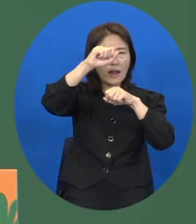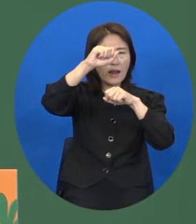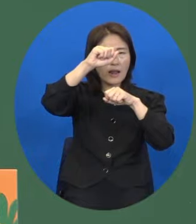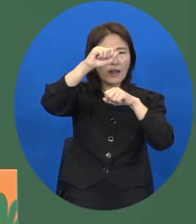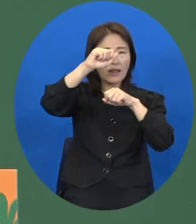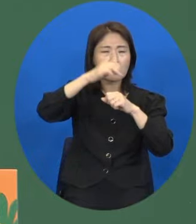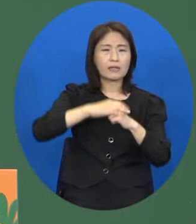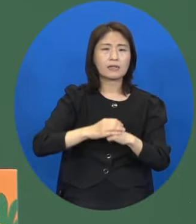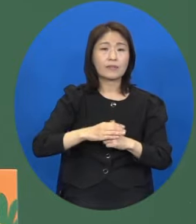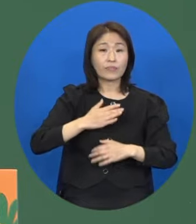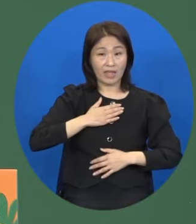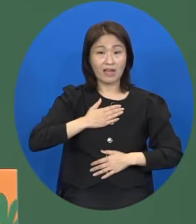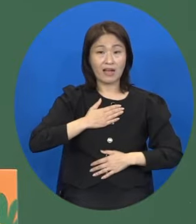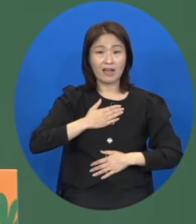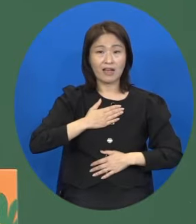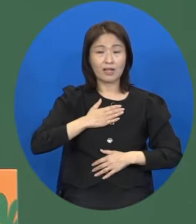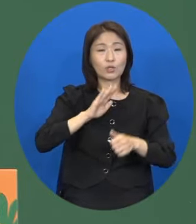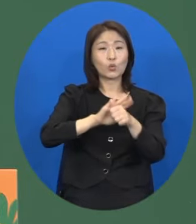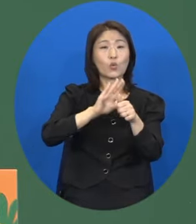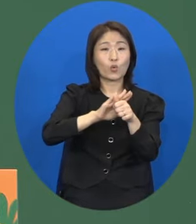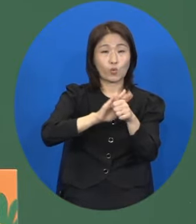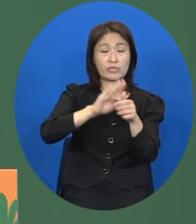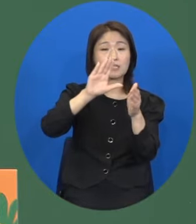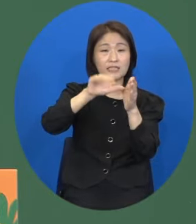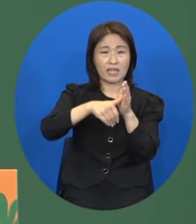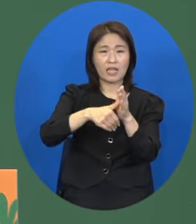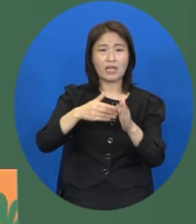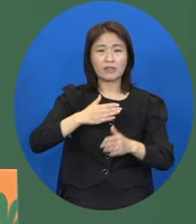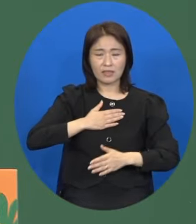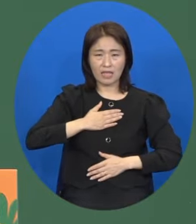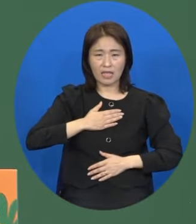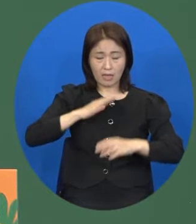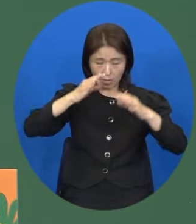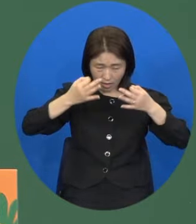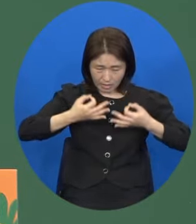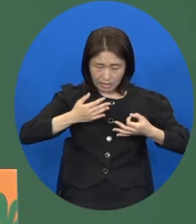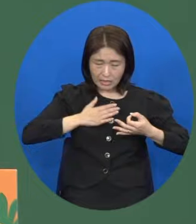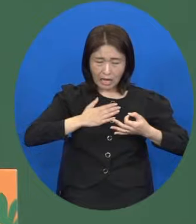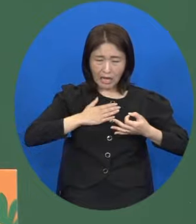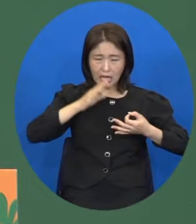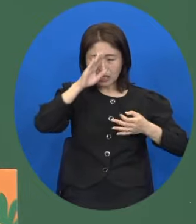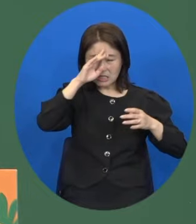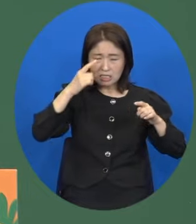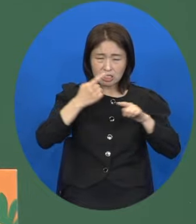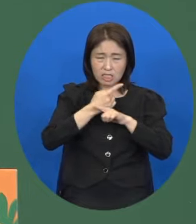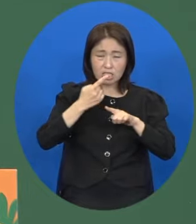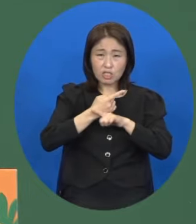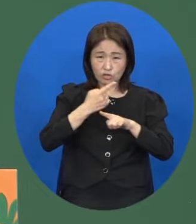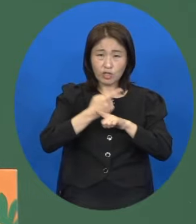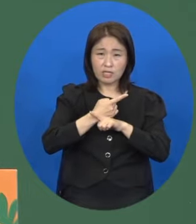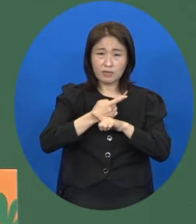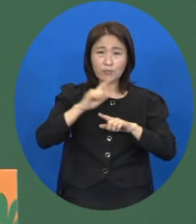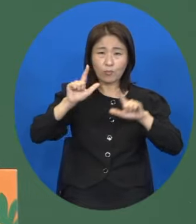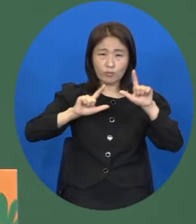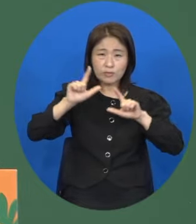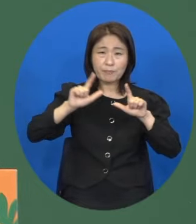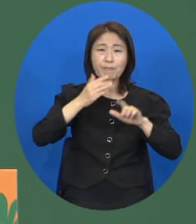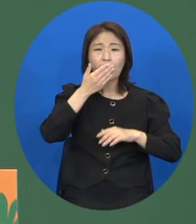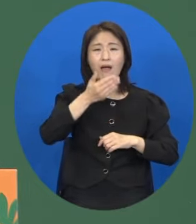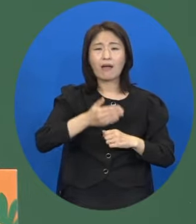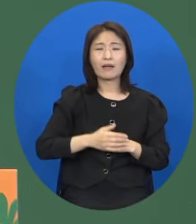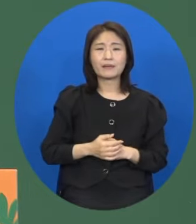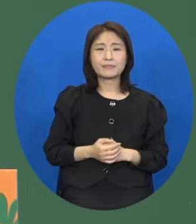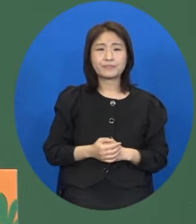더 치유되는 경험을 많이 합니다. 장애인과 비장애인이 서로